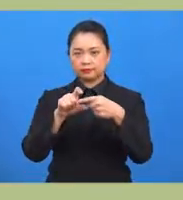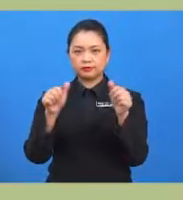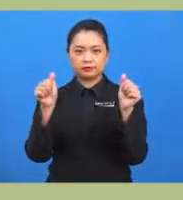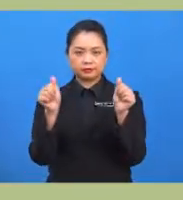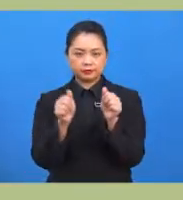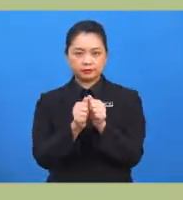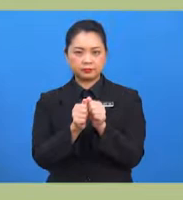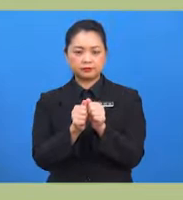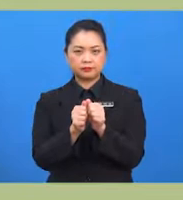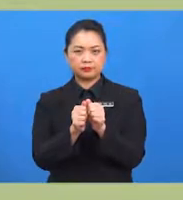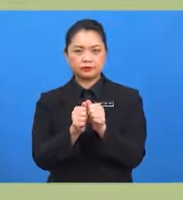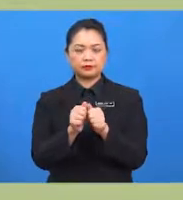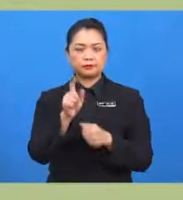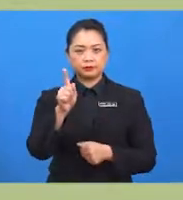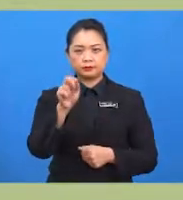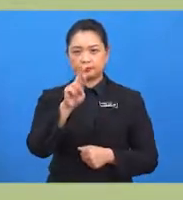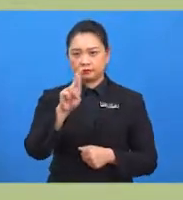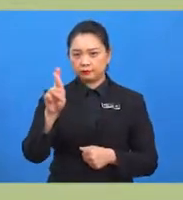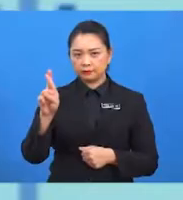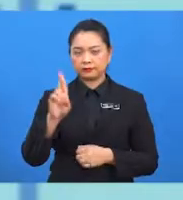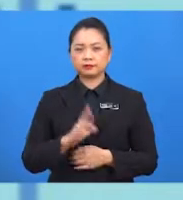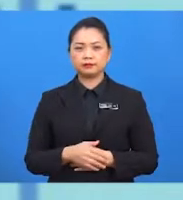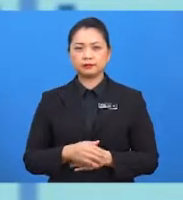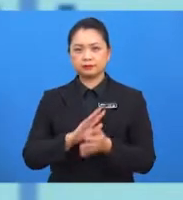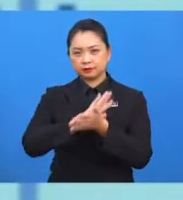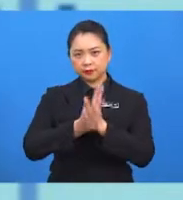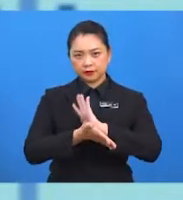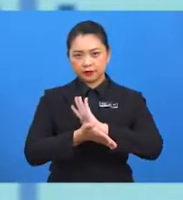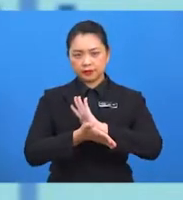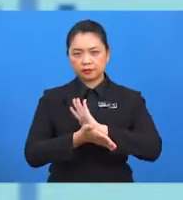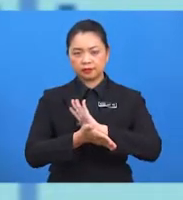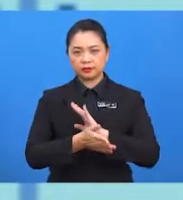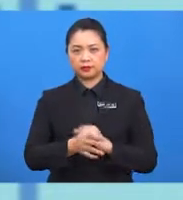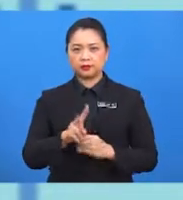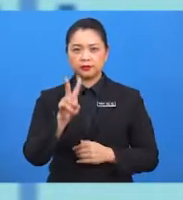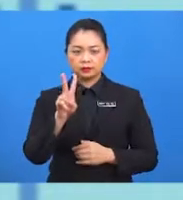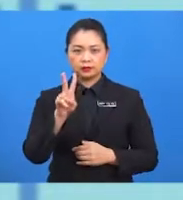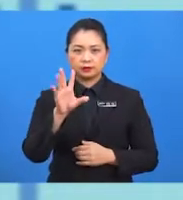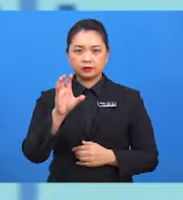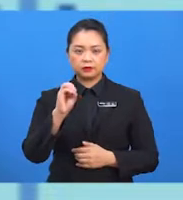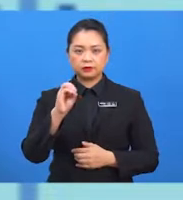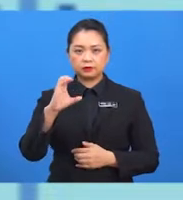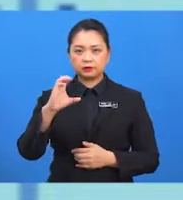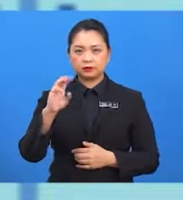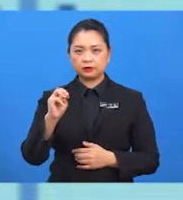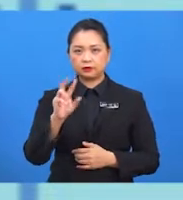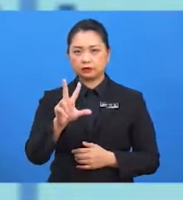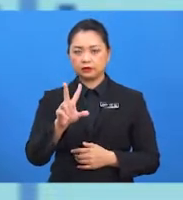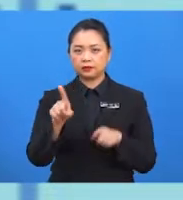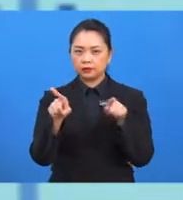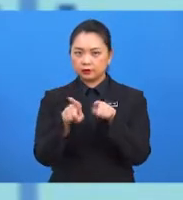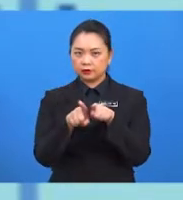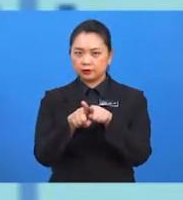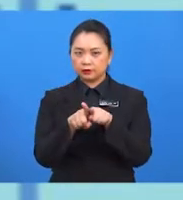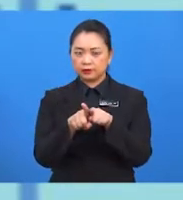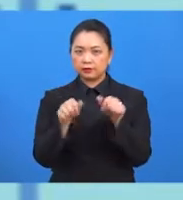cm padu dengan seribu jadi 250 cm padu =